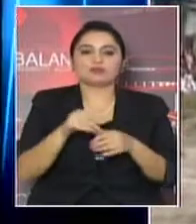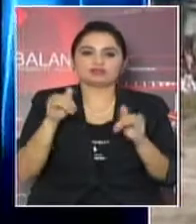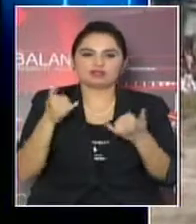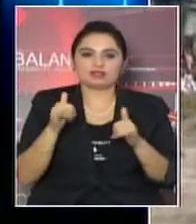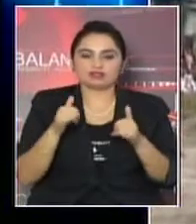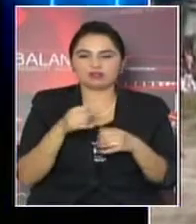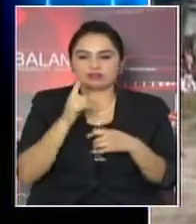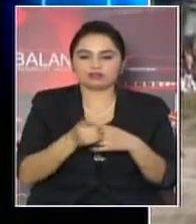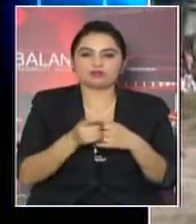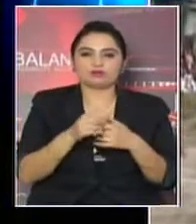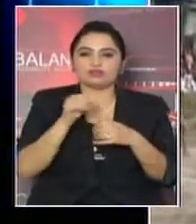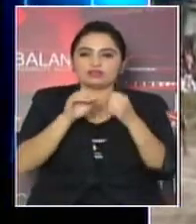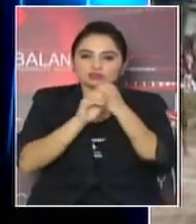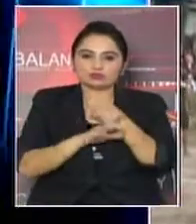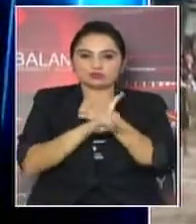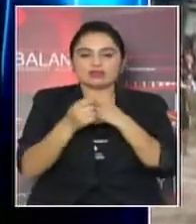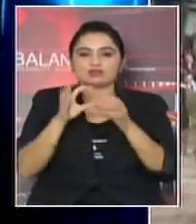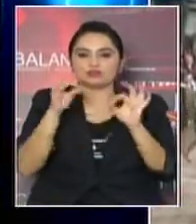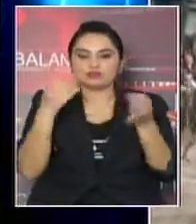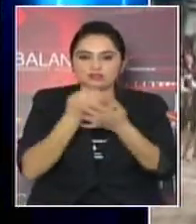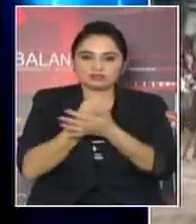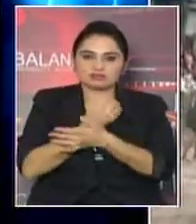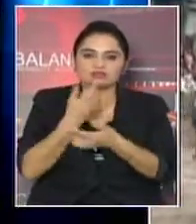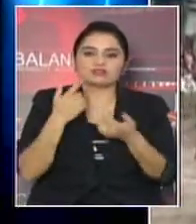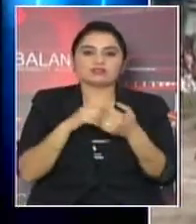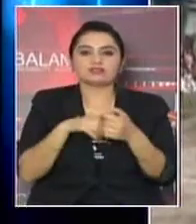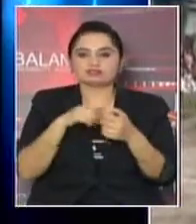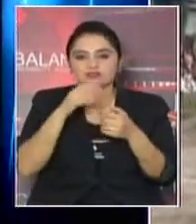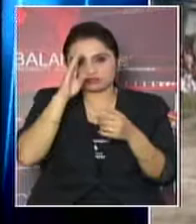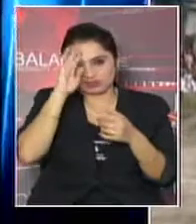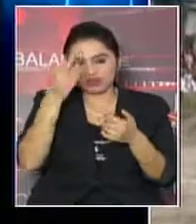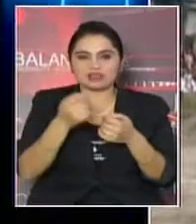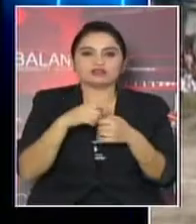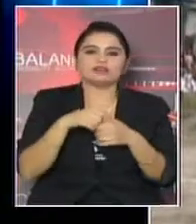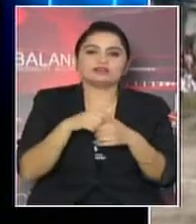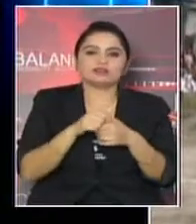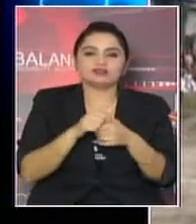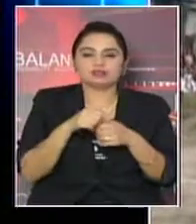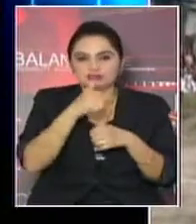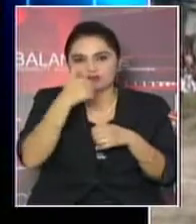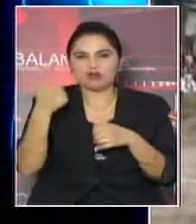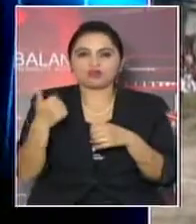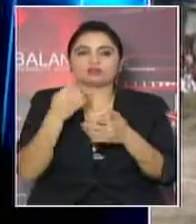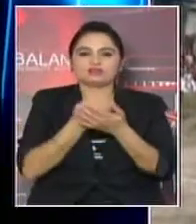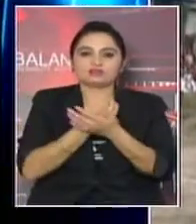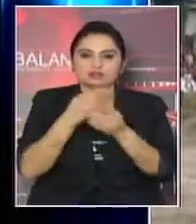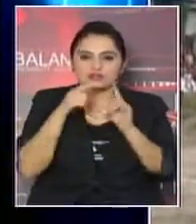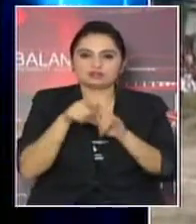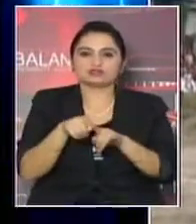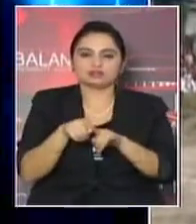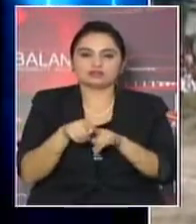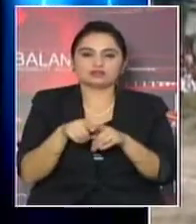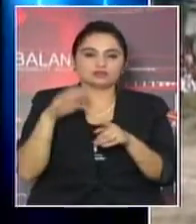आर्थिक स्रोतको लागि विभिन्न सङ्घ संस्था, सरकारी गैर सरकारी निकाय, त्यस्तै गरी विभिन्न देश विदेशमा रहेका व्यक्तिहरू मार्फत